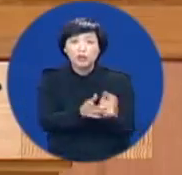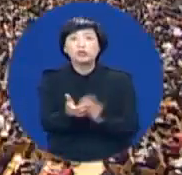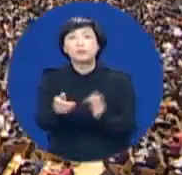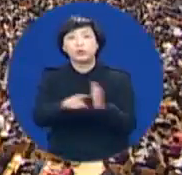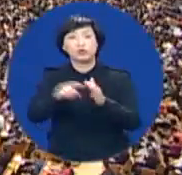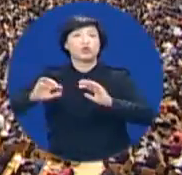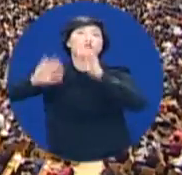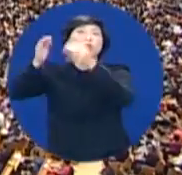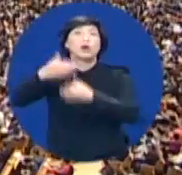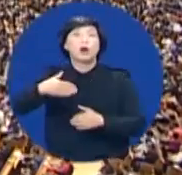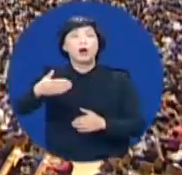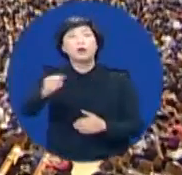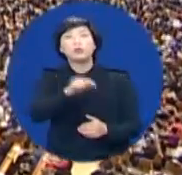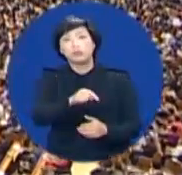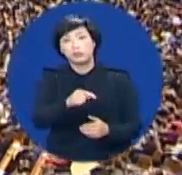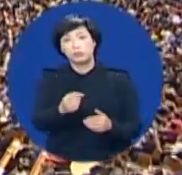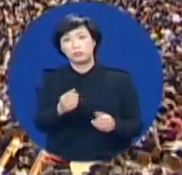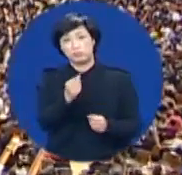합니다.